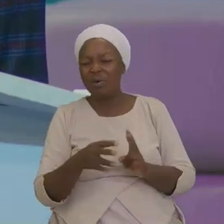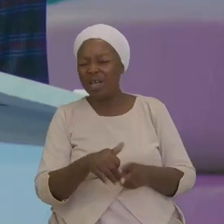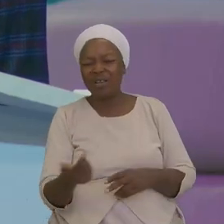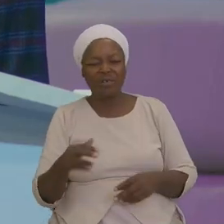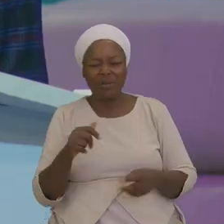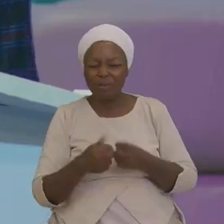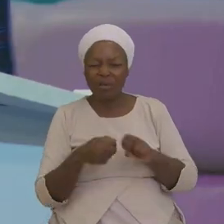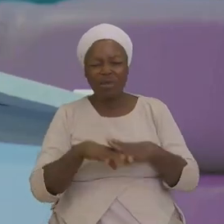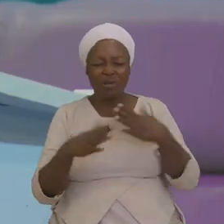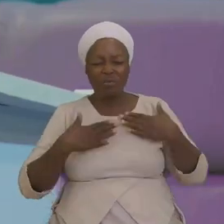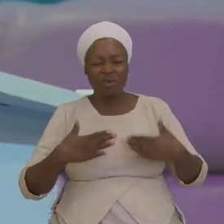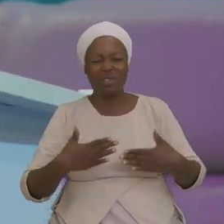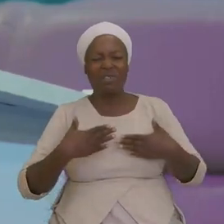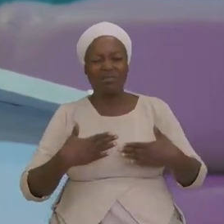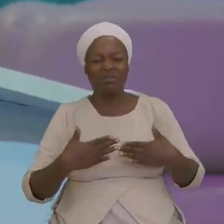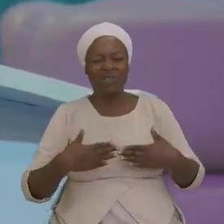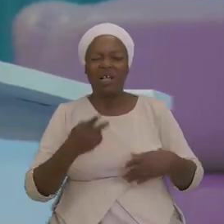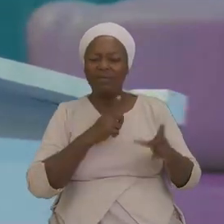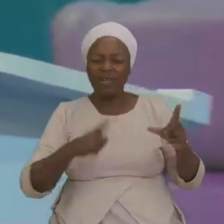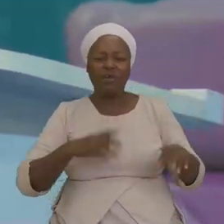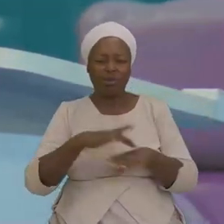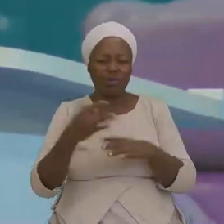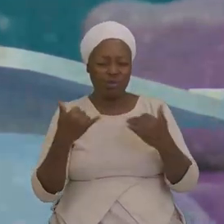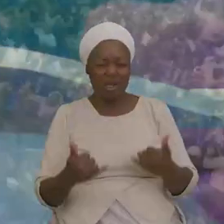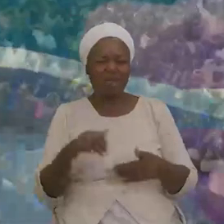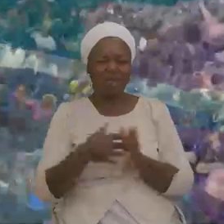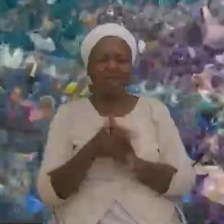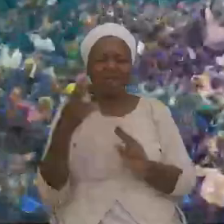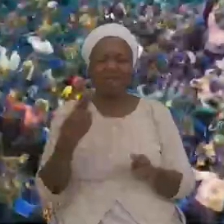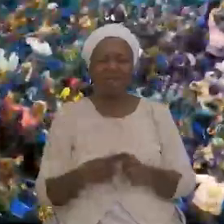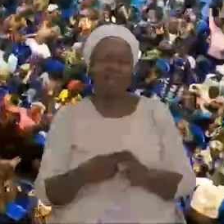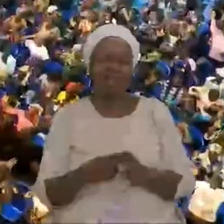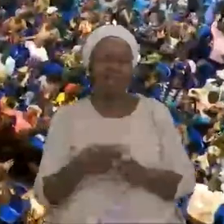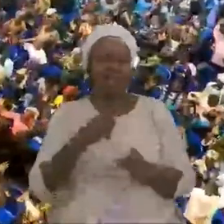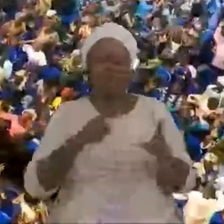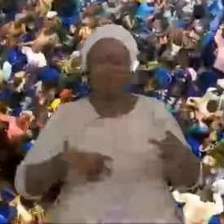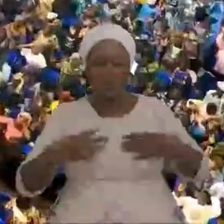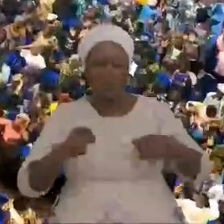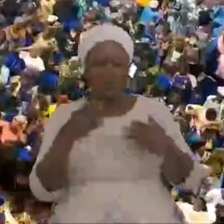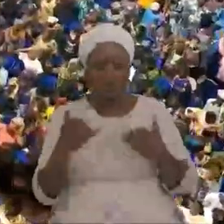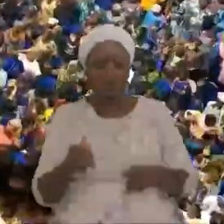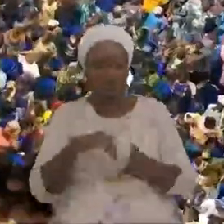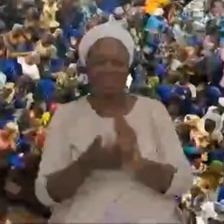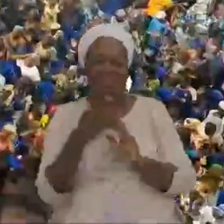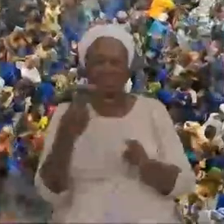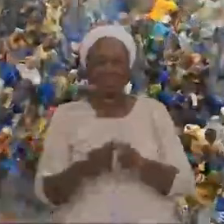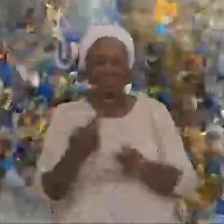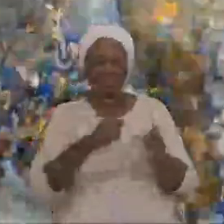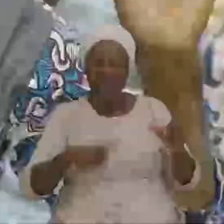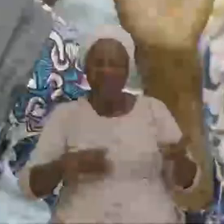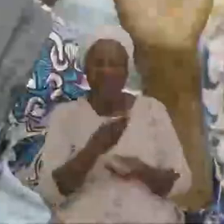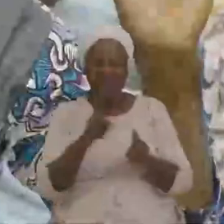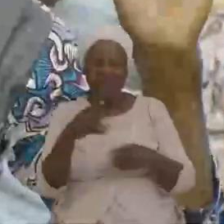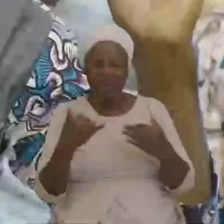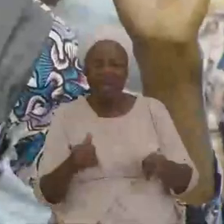ou tout autre problème de respiratoire. Que Dieu te touche maintenant. Que Dieu te guérisse maintenant. Que Dieu